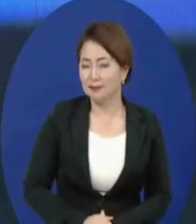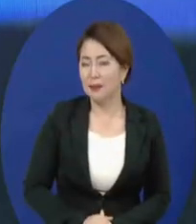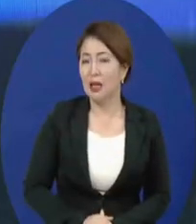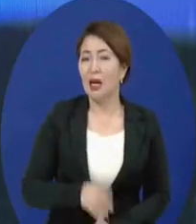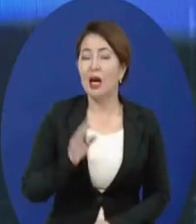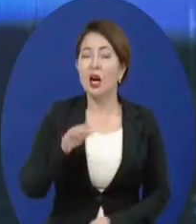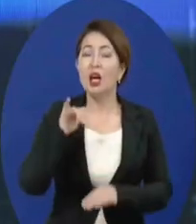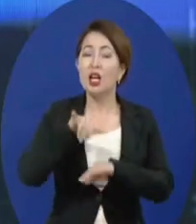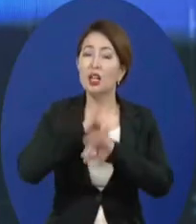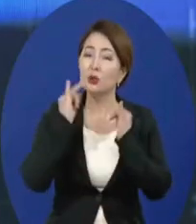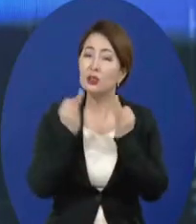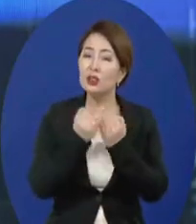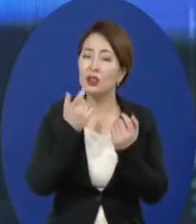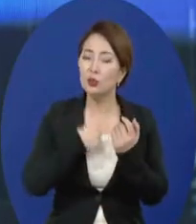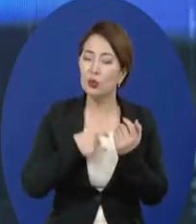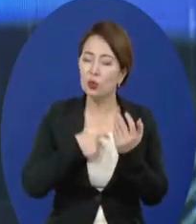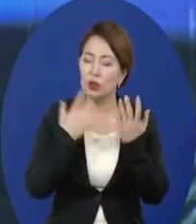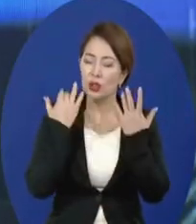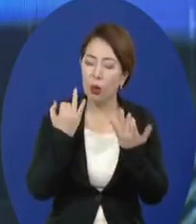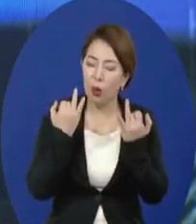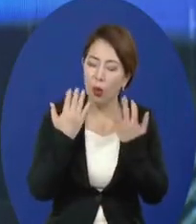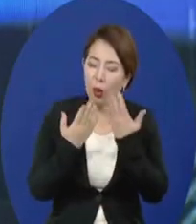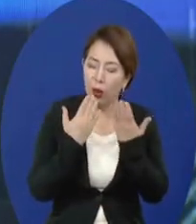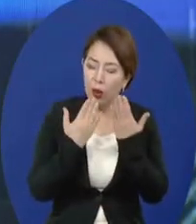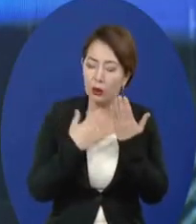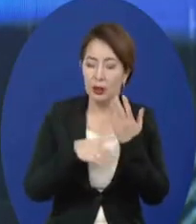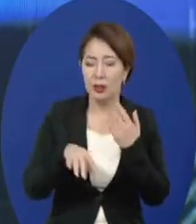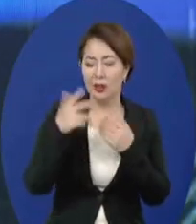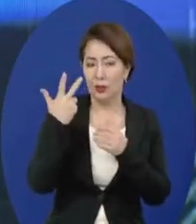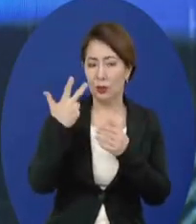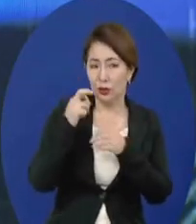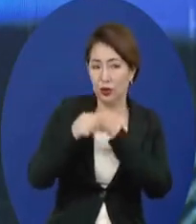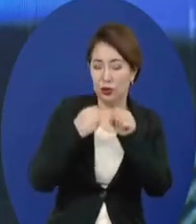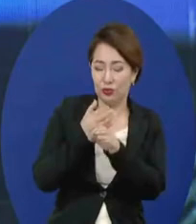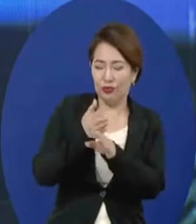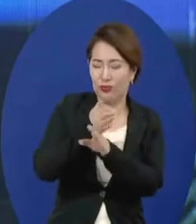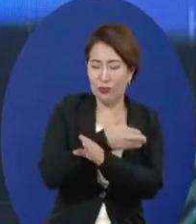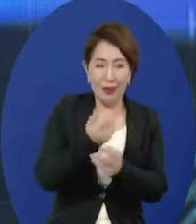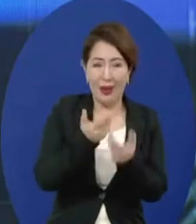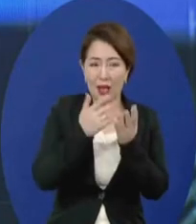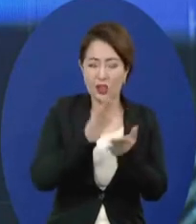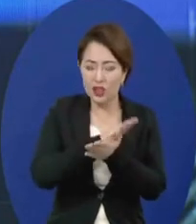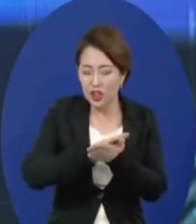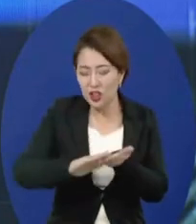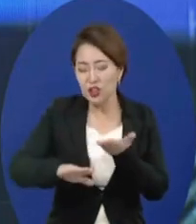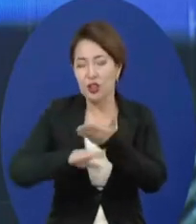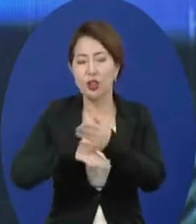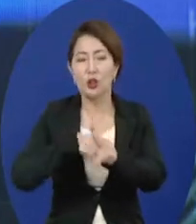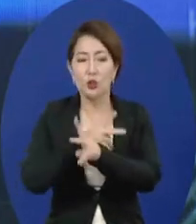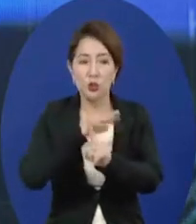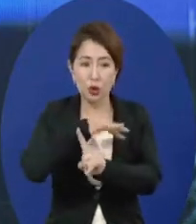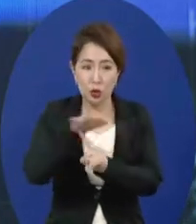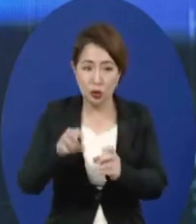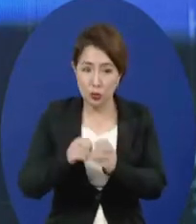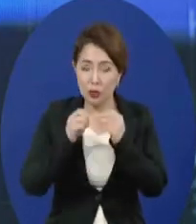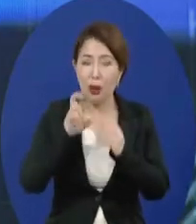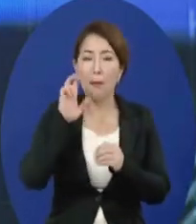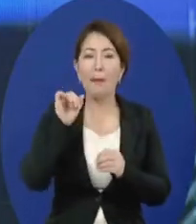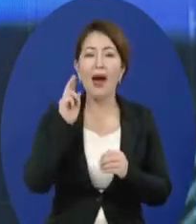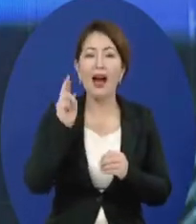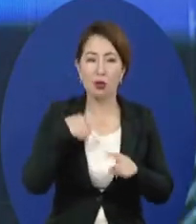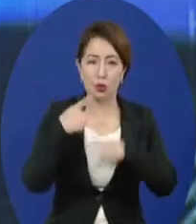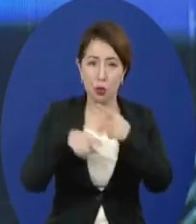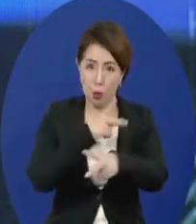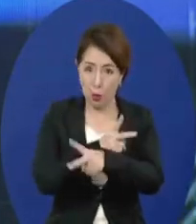Улсын хурал намрын чуулганыхаа хугацаанд Монгол Улсын санхүүгийн салбар сүүлийн 30 жил өрнөөгүй томоохон шинэчлэлийн эргэцүүлэн орчныг бүрдүүлсэн. За банкны тухай